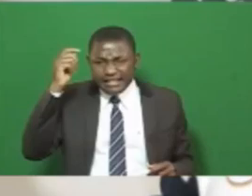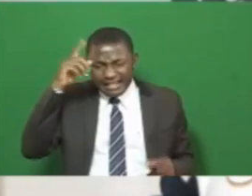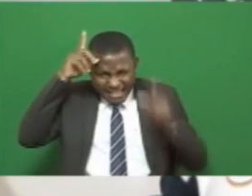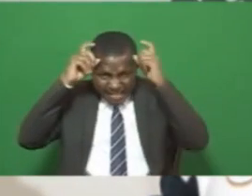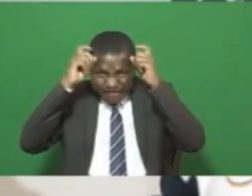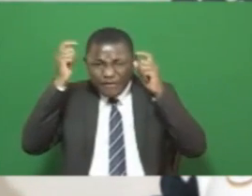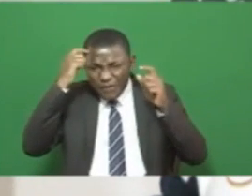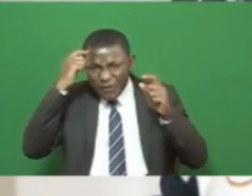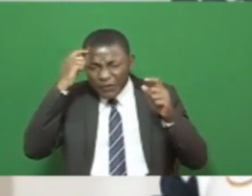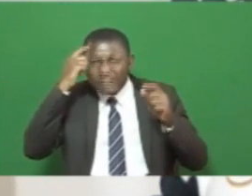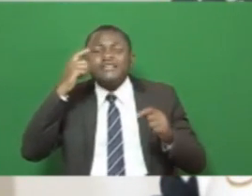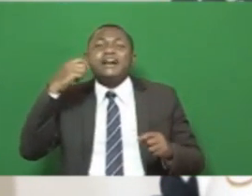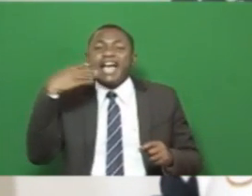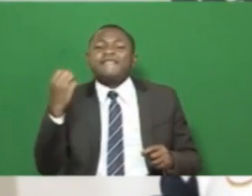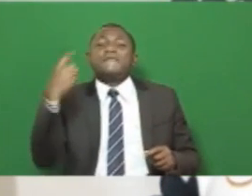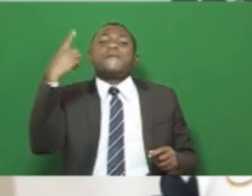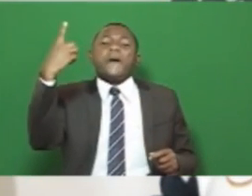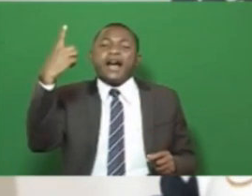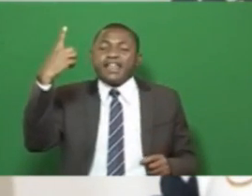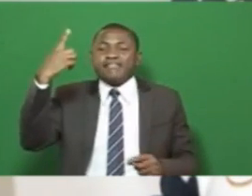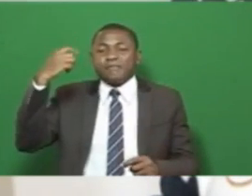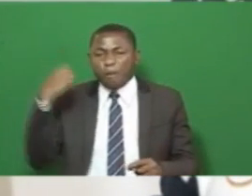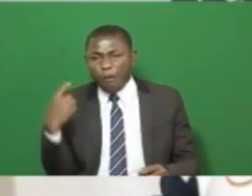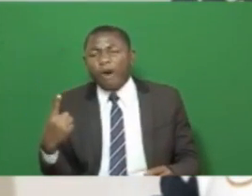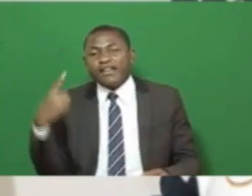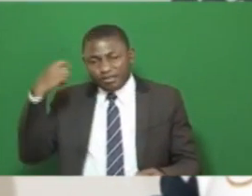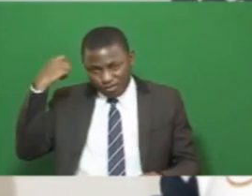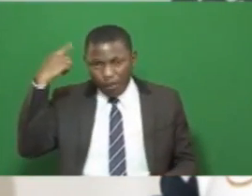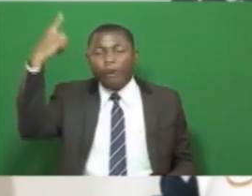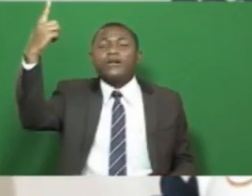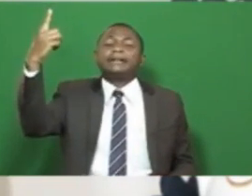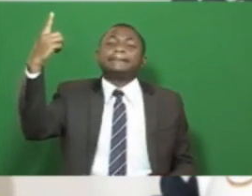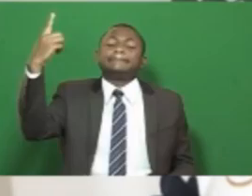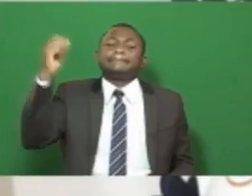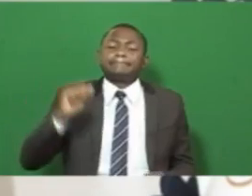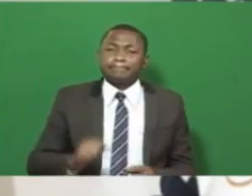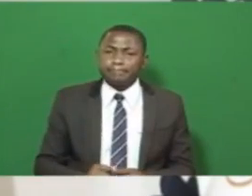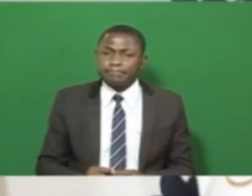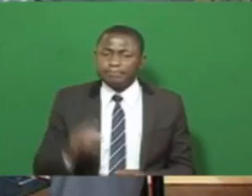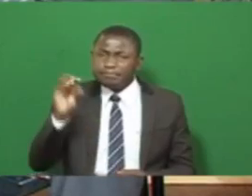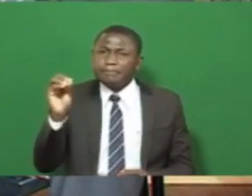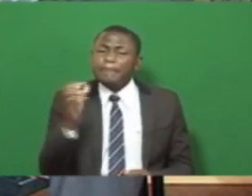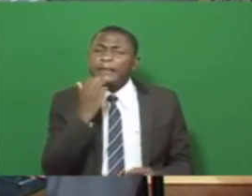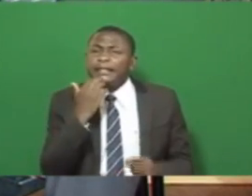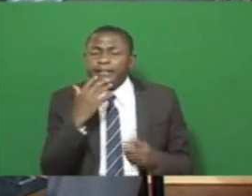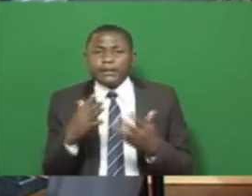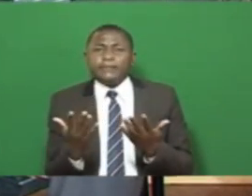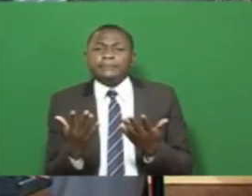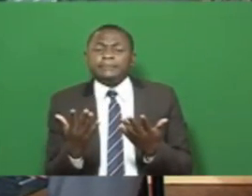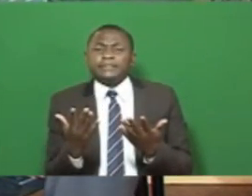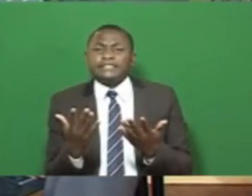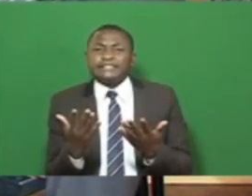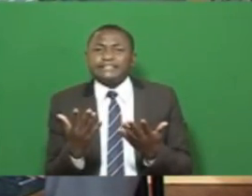Ende Satani haana doubt, anoziva kuti there is only one God akasika. Pastor, sorry. Saka